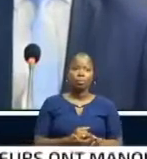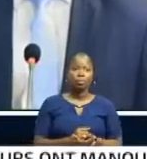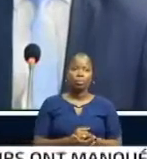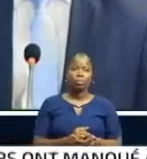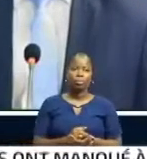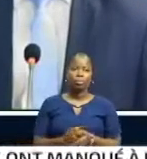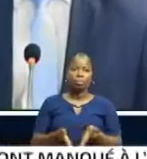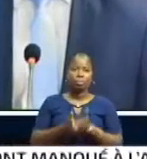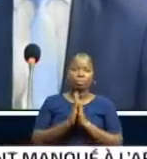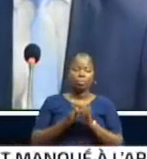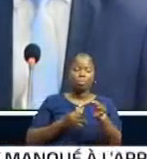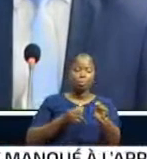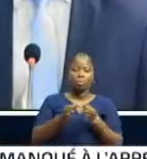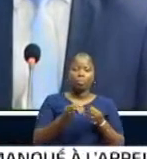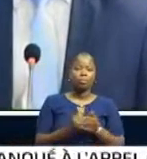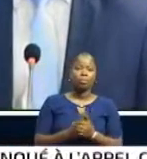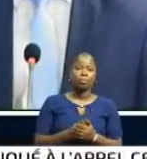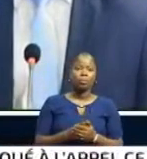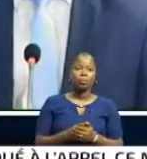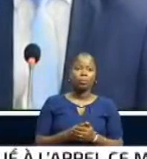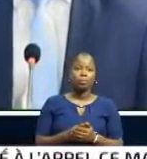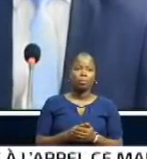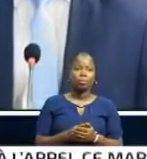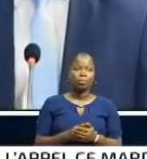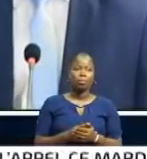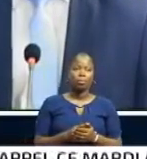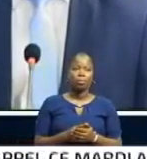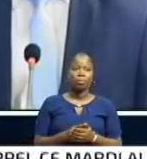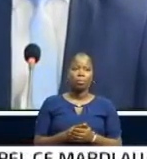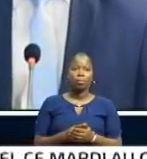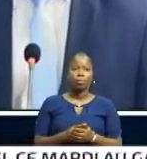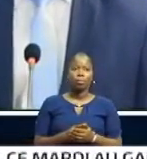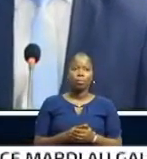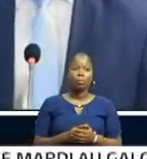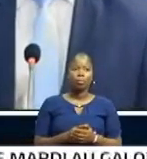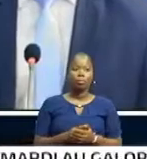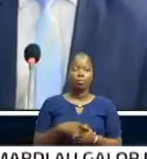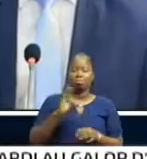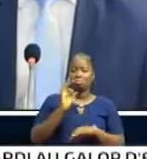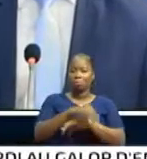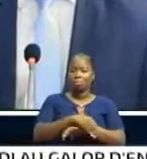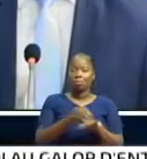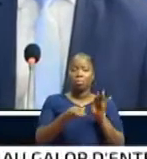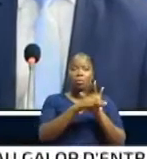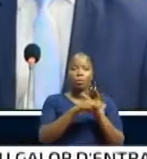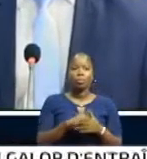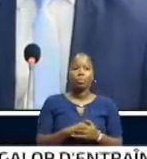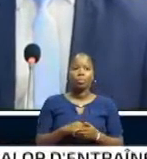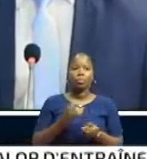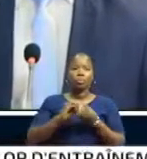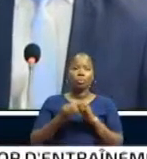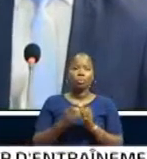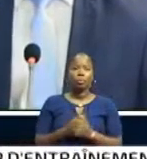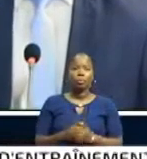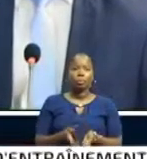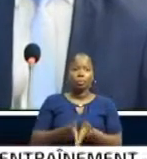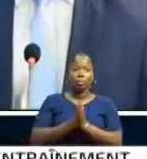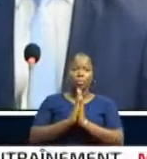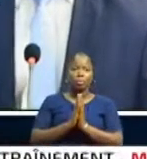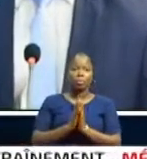demande d'explication en blanc en avertissement gingras donc forcément quand ça arrive dans ce contexte si vous faites une commande politique on a demandé